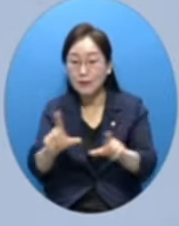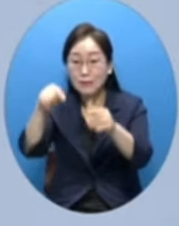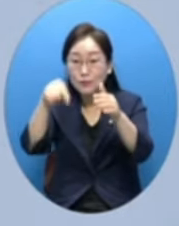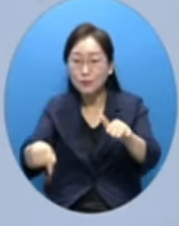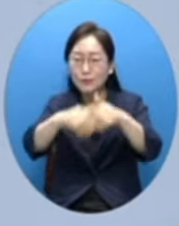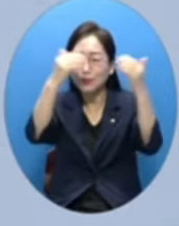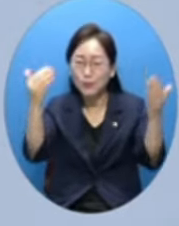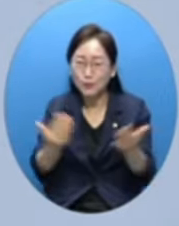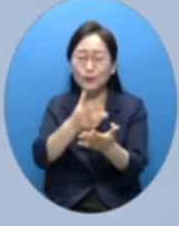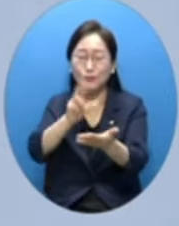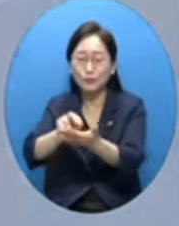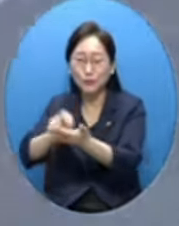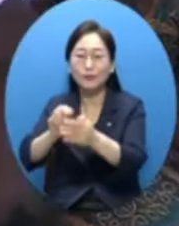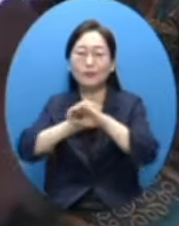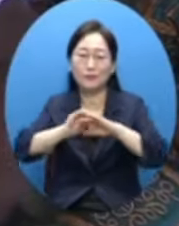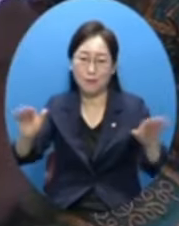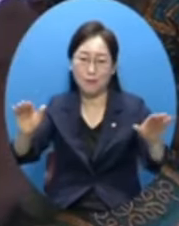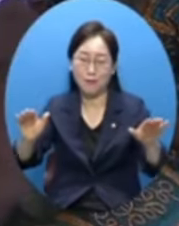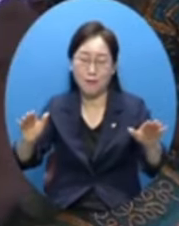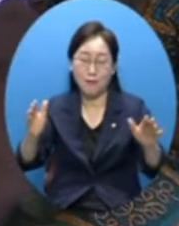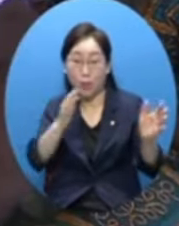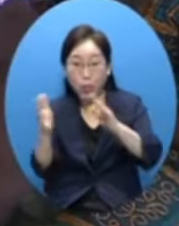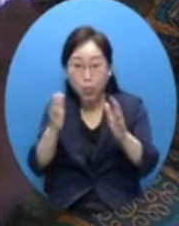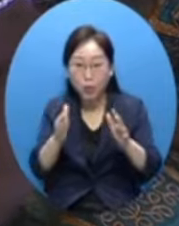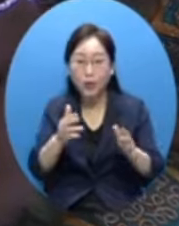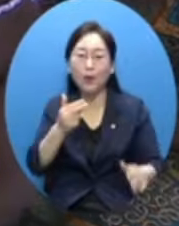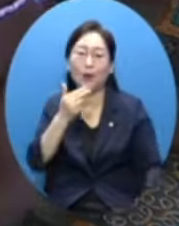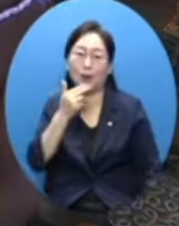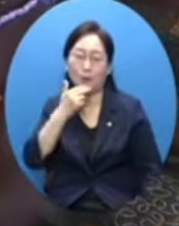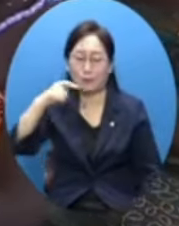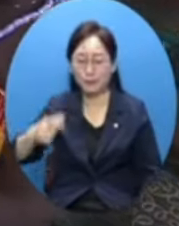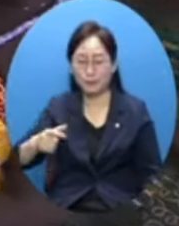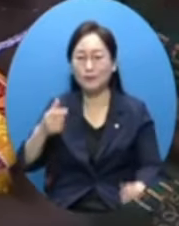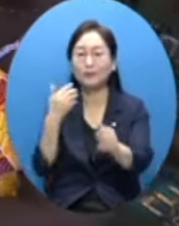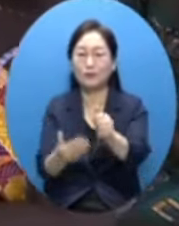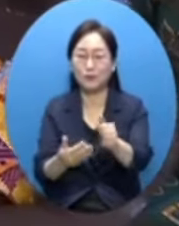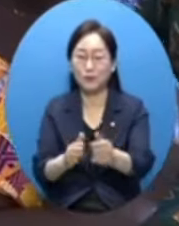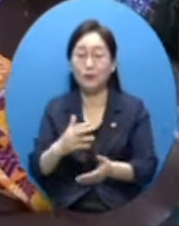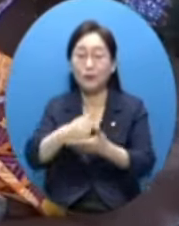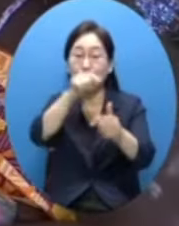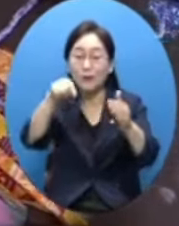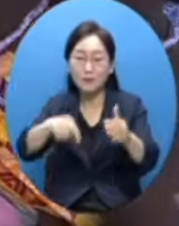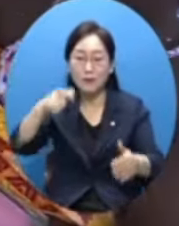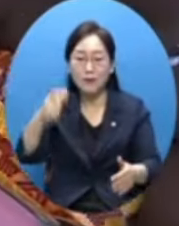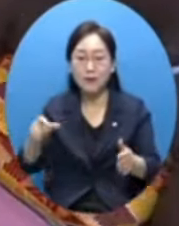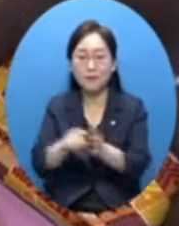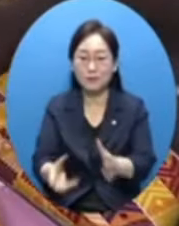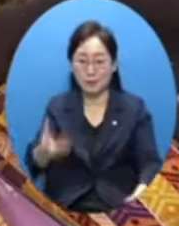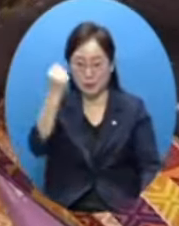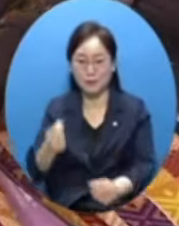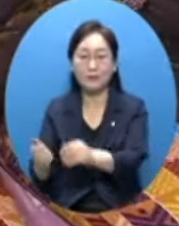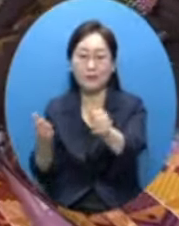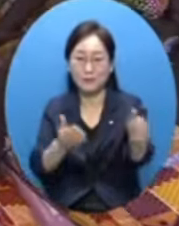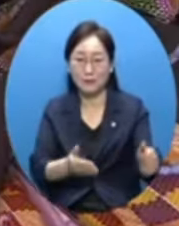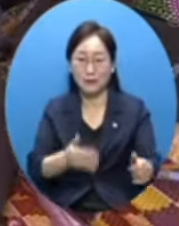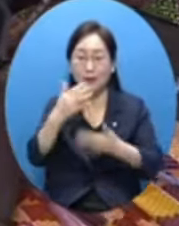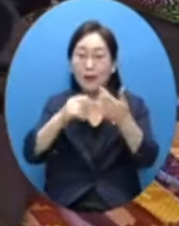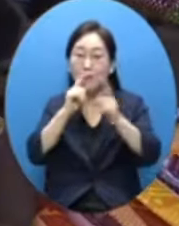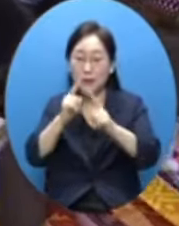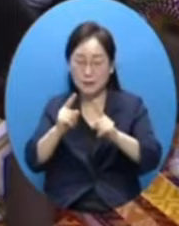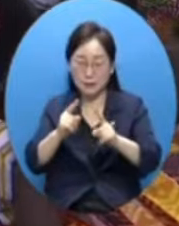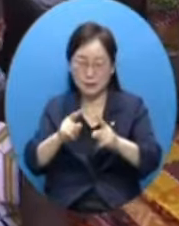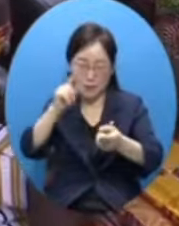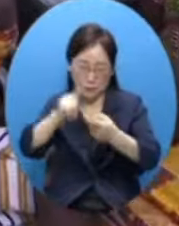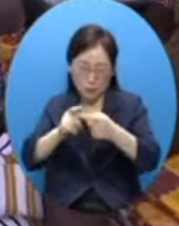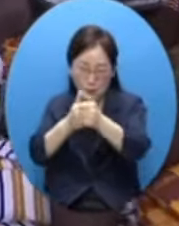모든 문제를 해결해주시고 유하지 않게 만들어 주시는 것입니다 주님에서 강한 믿음의 사람들이 되야 합니다 말씀의 사람이 되야